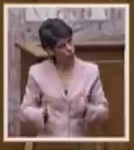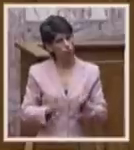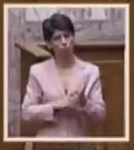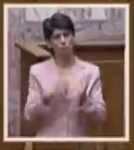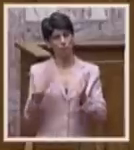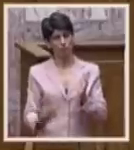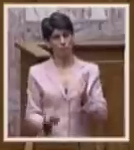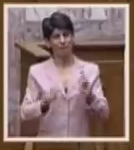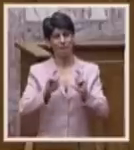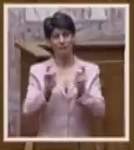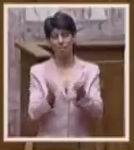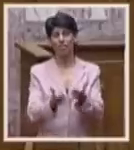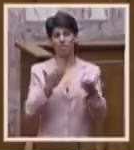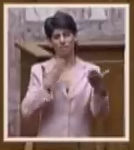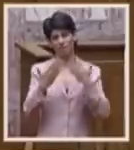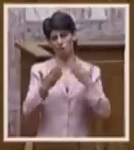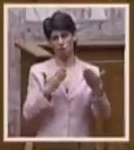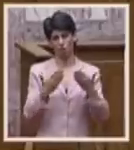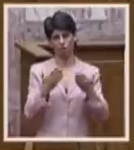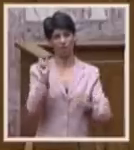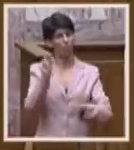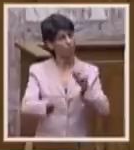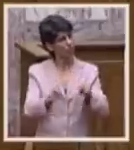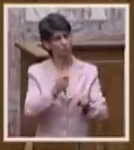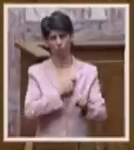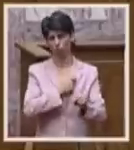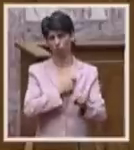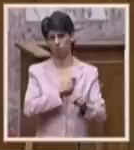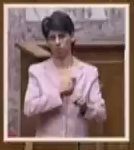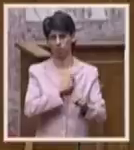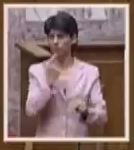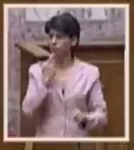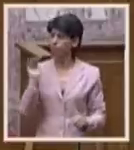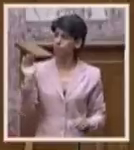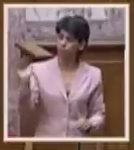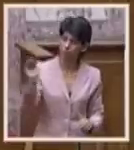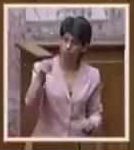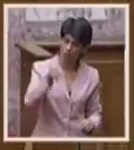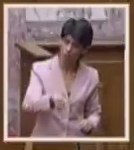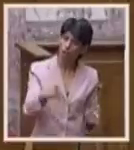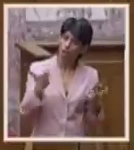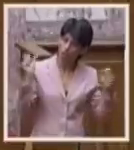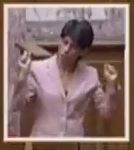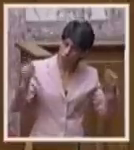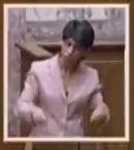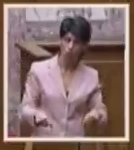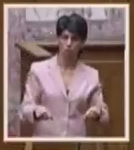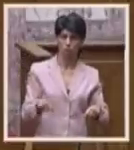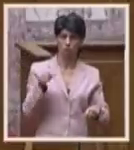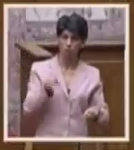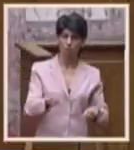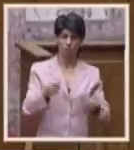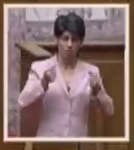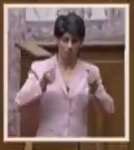υπάρχει εθνική συνεννόηση και ψήφο εμπιστοσύνης. Και ρωτώ και γι' αυτό αν συμφωνείτε με αυτή μας